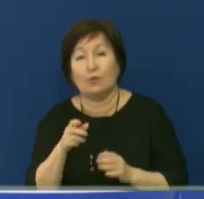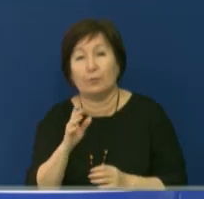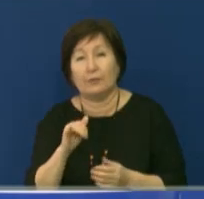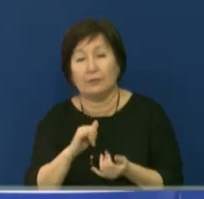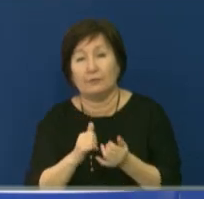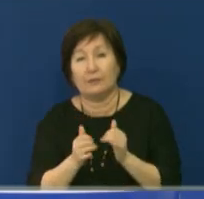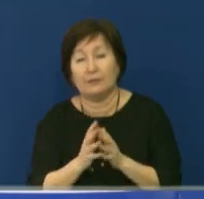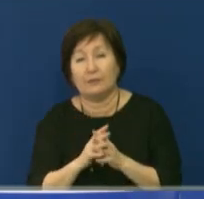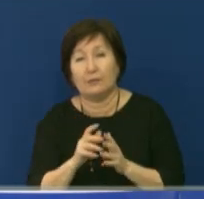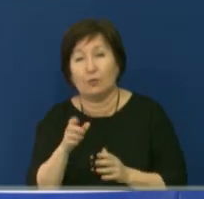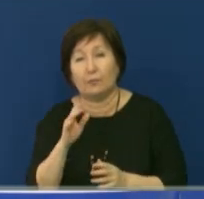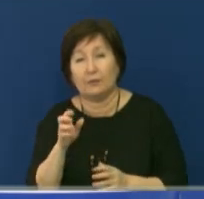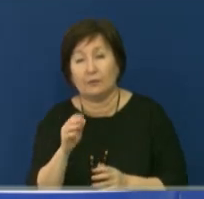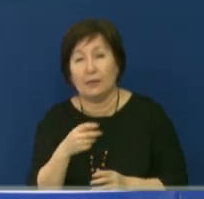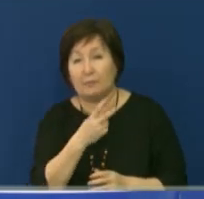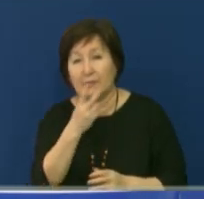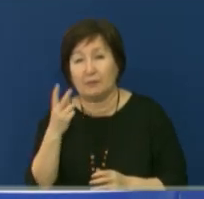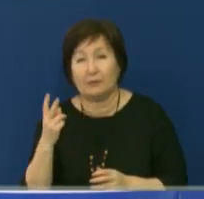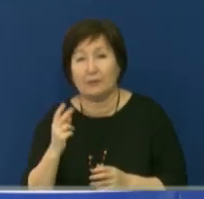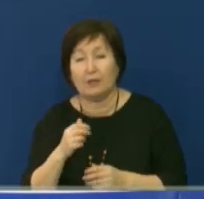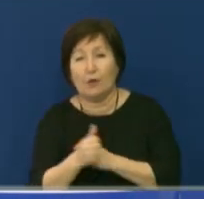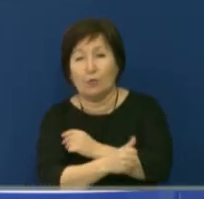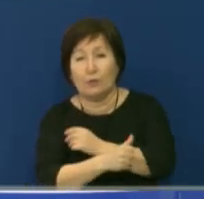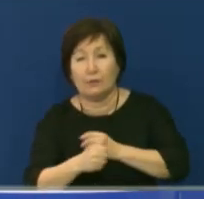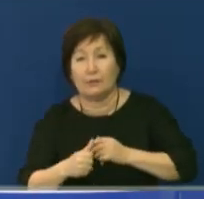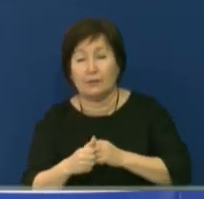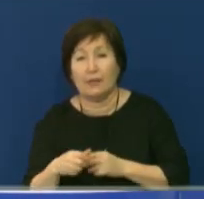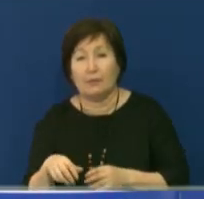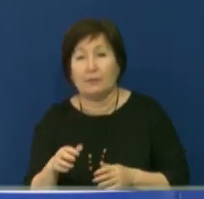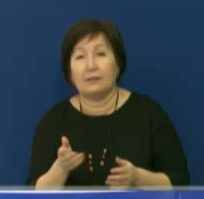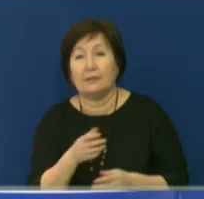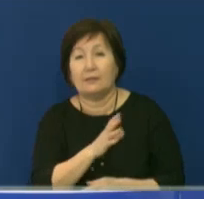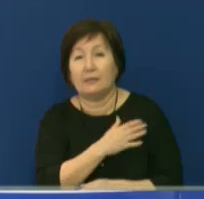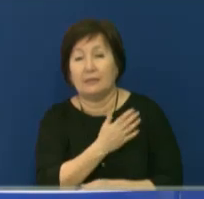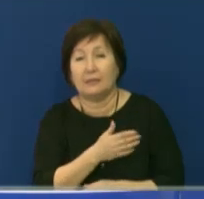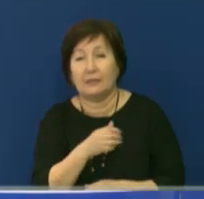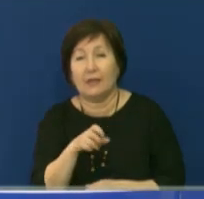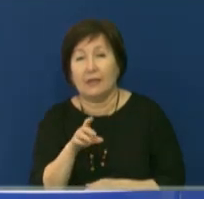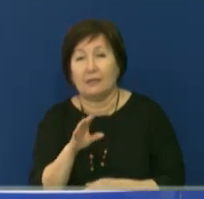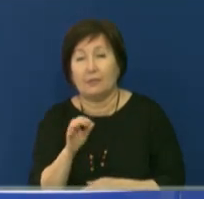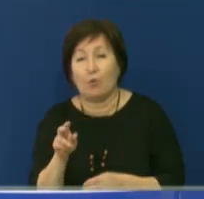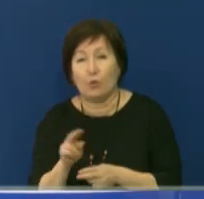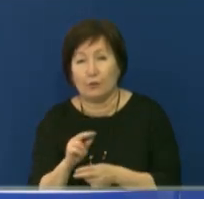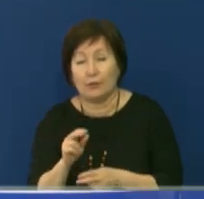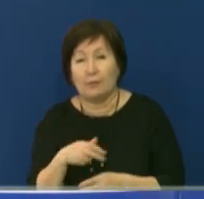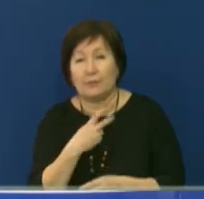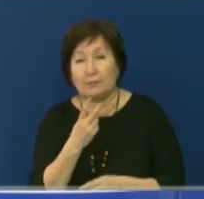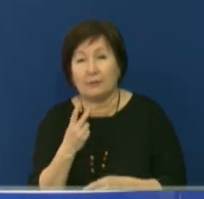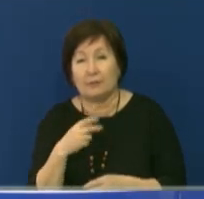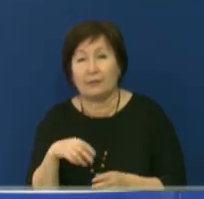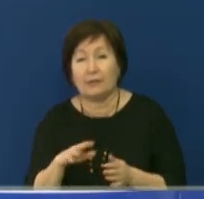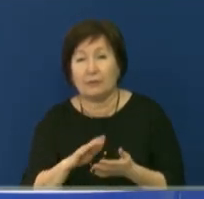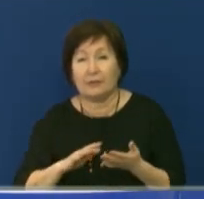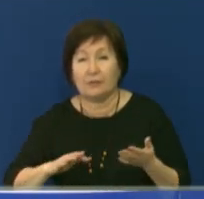Самара ауылының көшелерінде аралады. Онда орташа жөндеу 95% аяқталған. Ауылда барлығы 7 шақырымнан астам жол